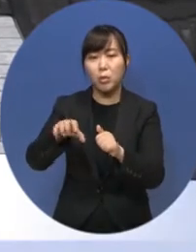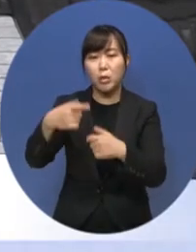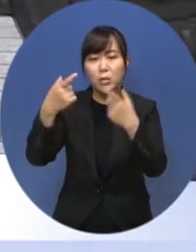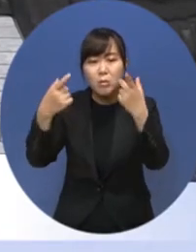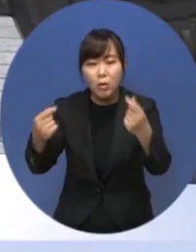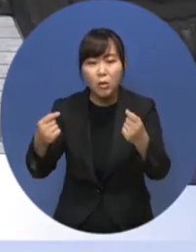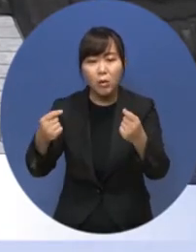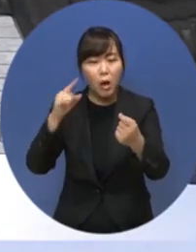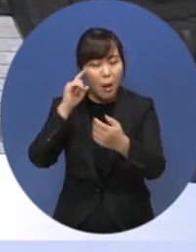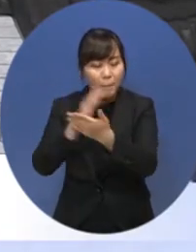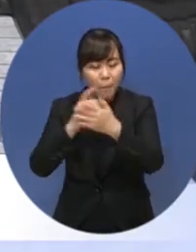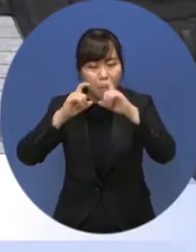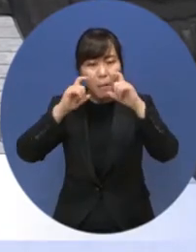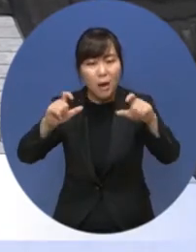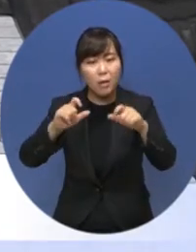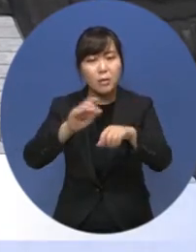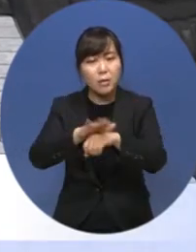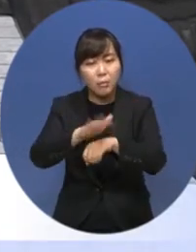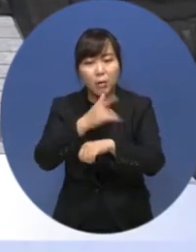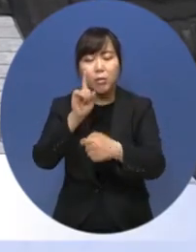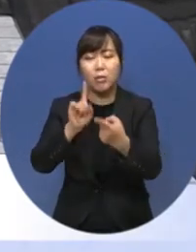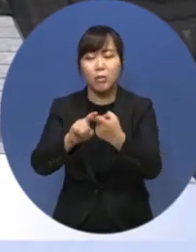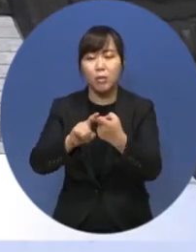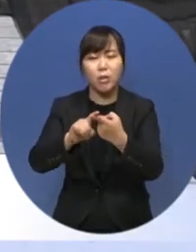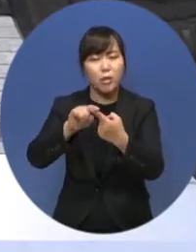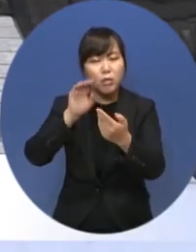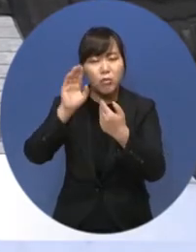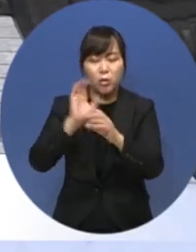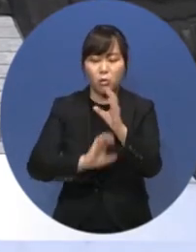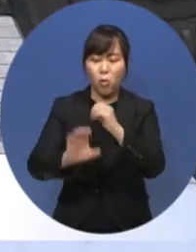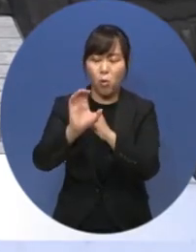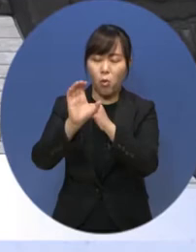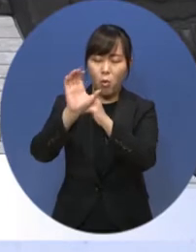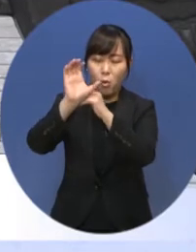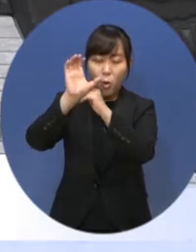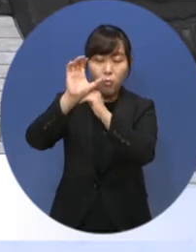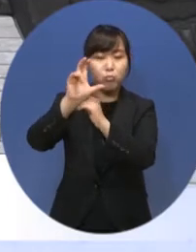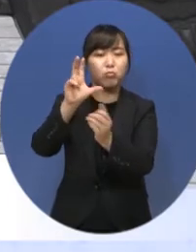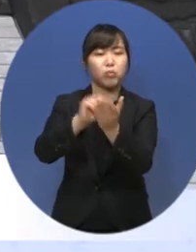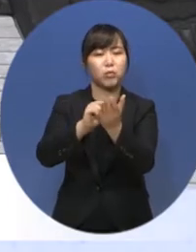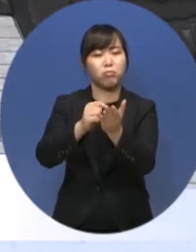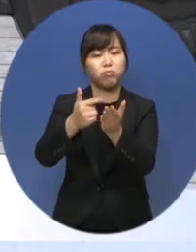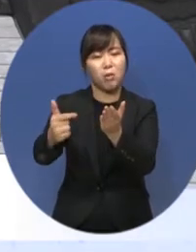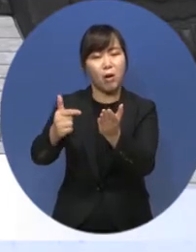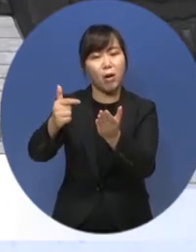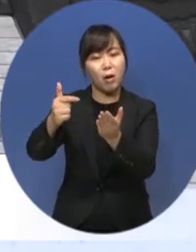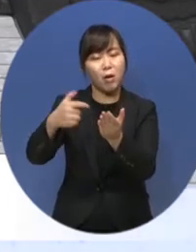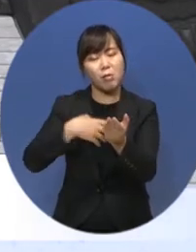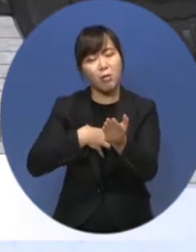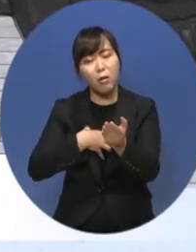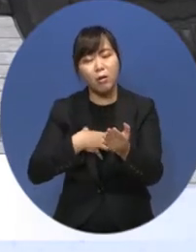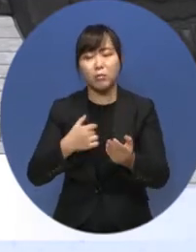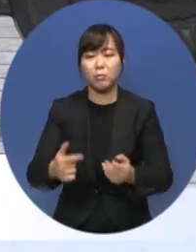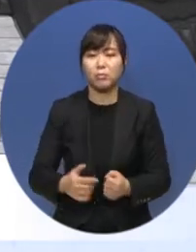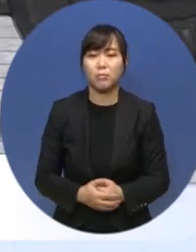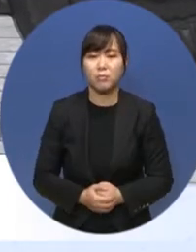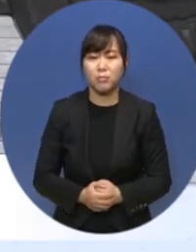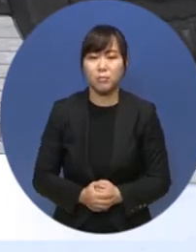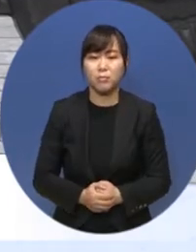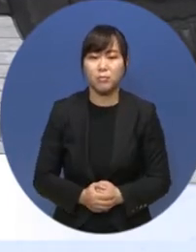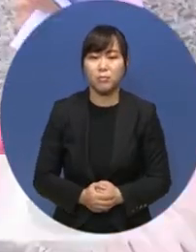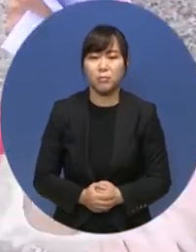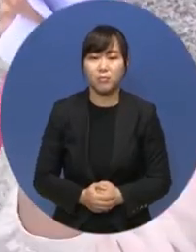법원에서까지 이렇게 판결이 나오는 것은 이후에 더 많은 문제를 양상하게 될 것이 너무나 깊은